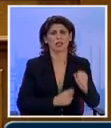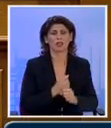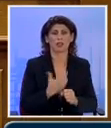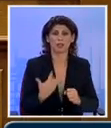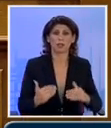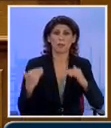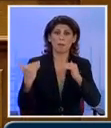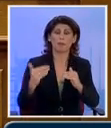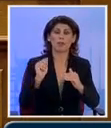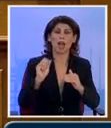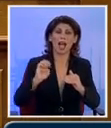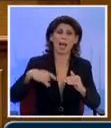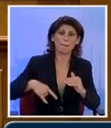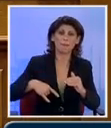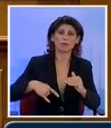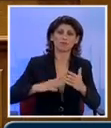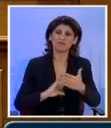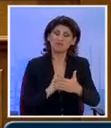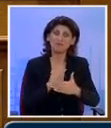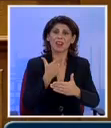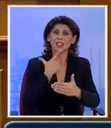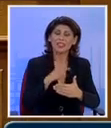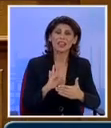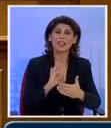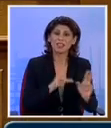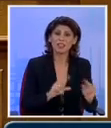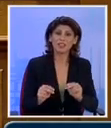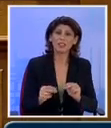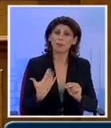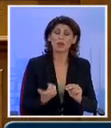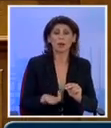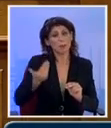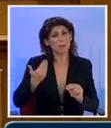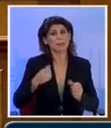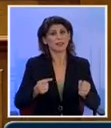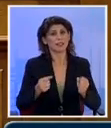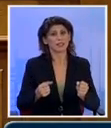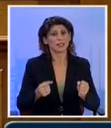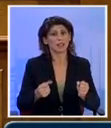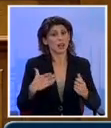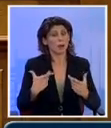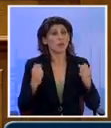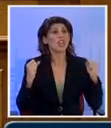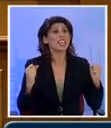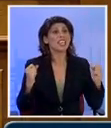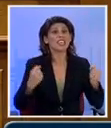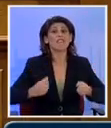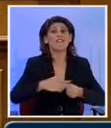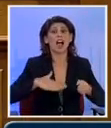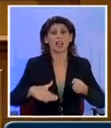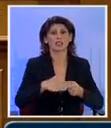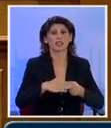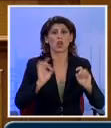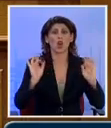πια επίπεδο ΑΕΠ, ευημερίας δηλαδή, ίδια με εκείνα που είχαμε πριν την κρίση. Αλλά σε πολύ πιο υγιή βάση, λέω εγώ.